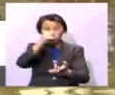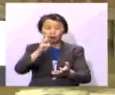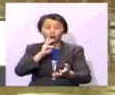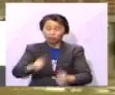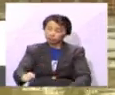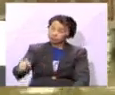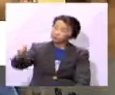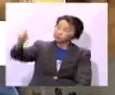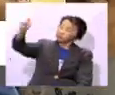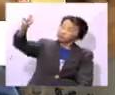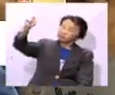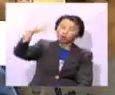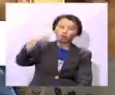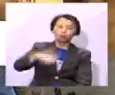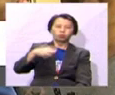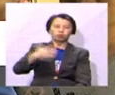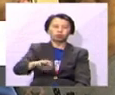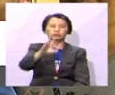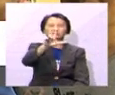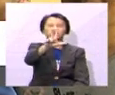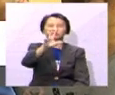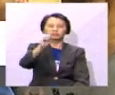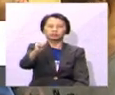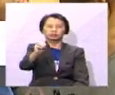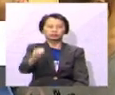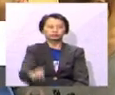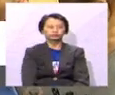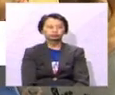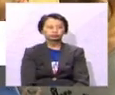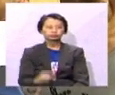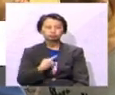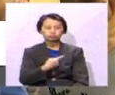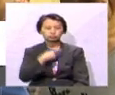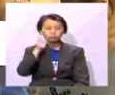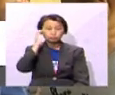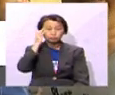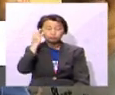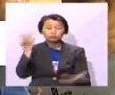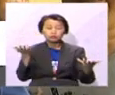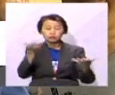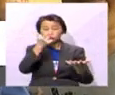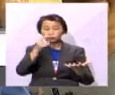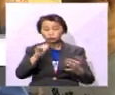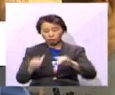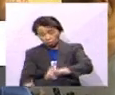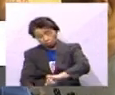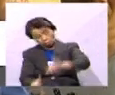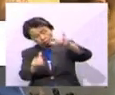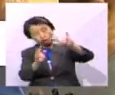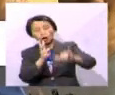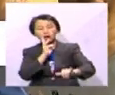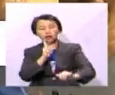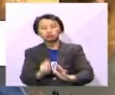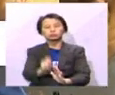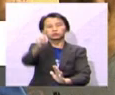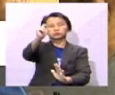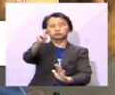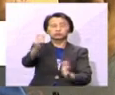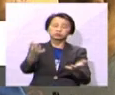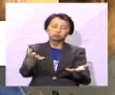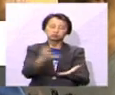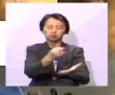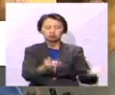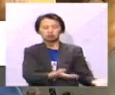tinggi hingga melebihi 3 meter. Yang kami tak jangka ini kerana paras air yang amat tinggi dan